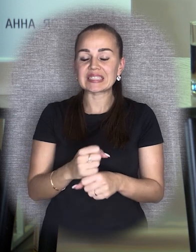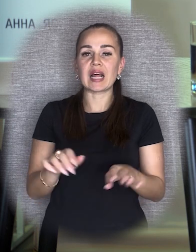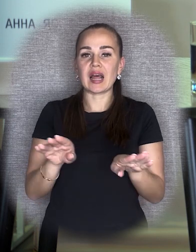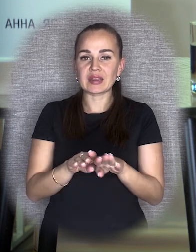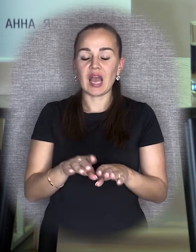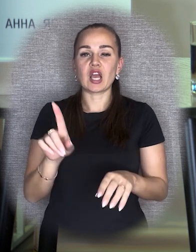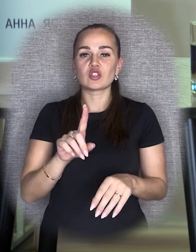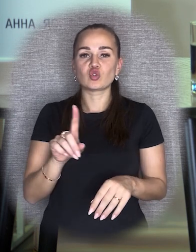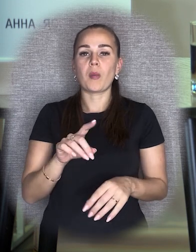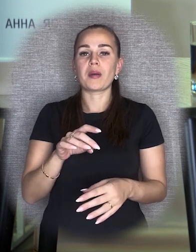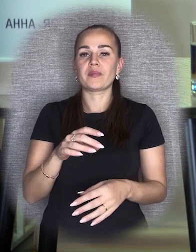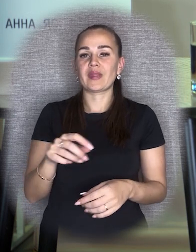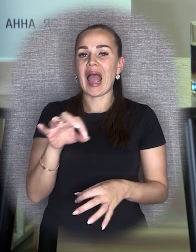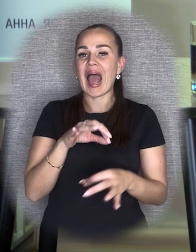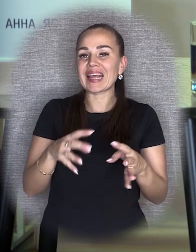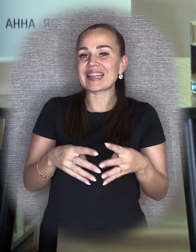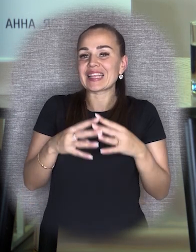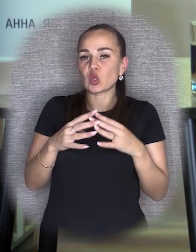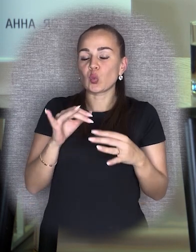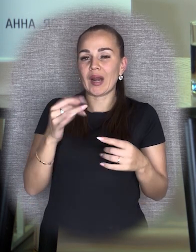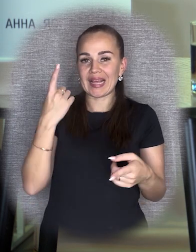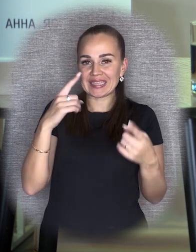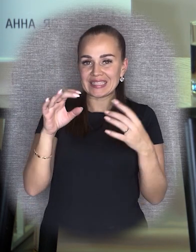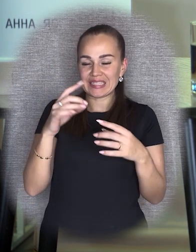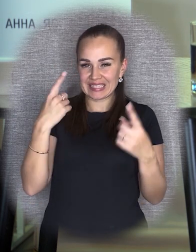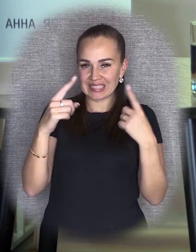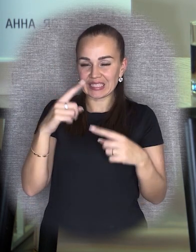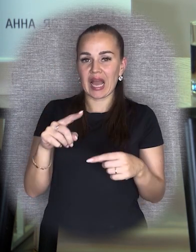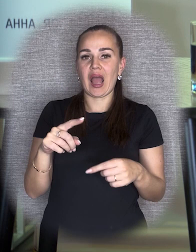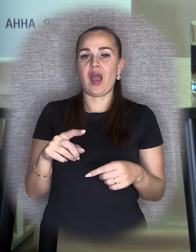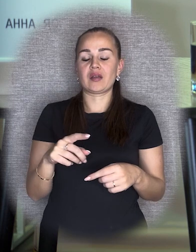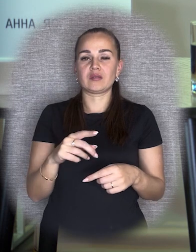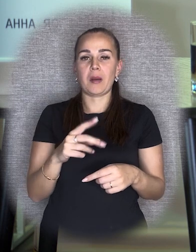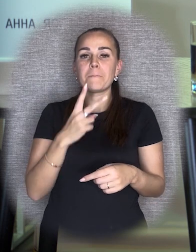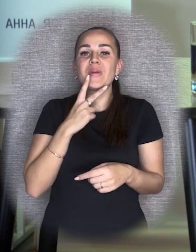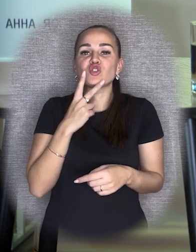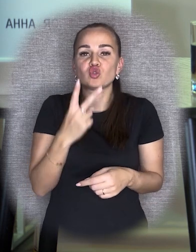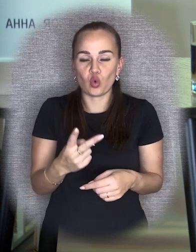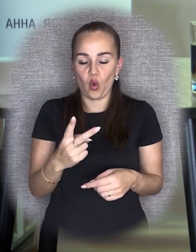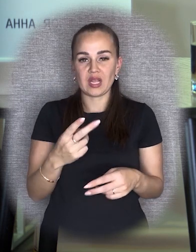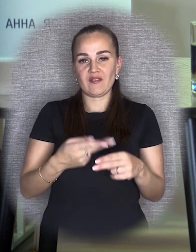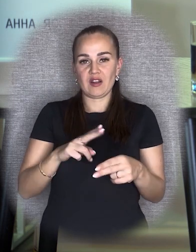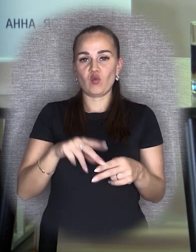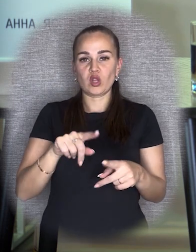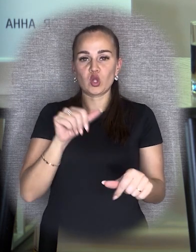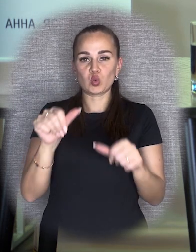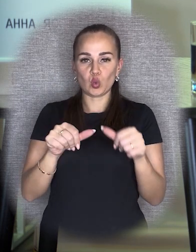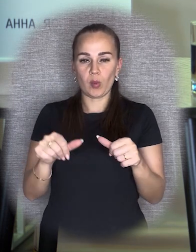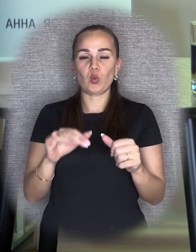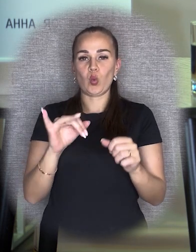архитектура и дизайн подчеркивали скульптуру и предмет, который мы выставляем. Именно